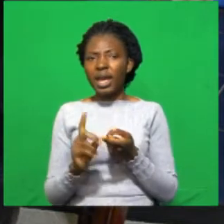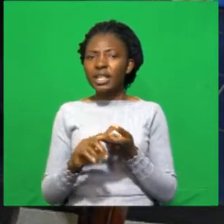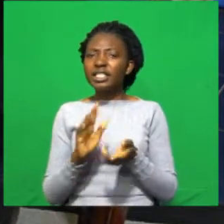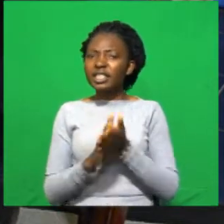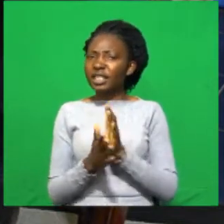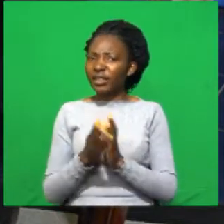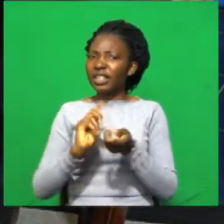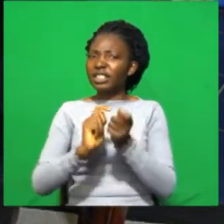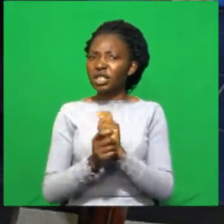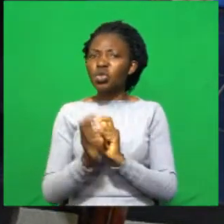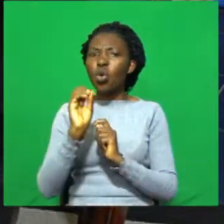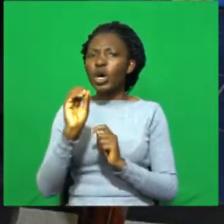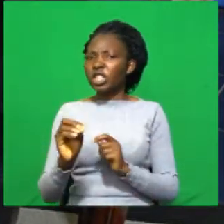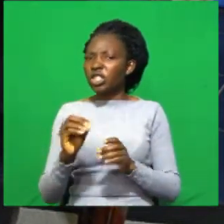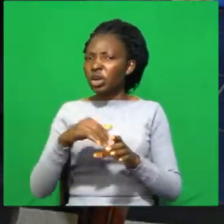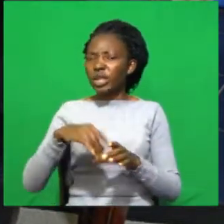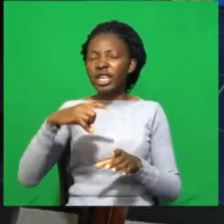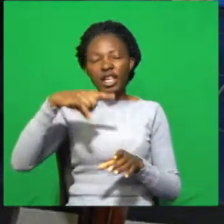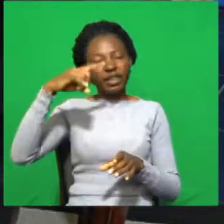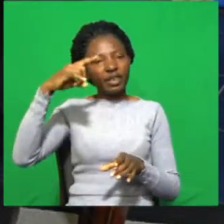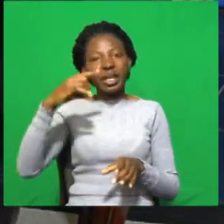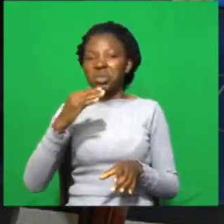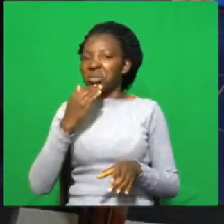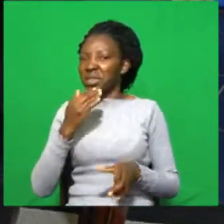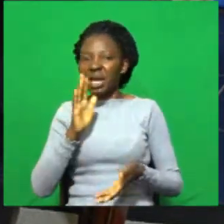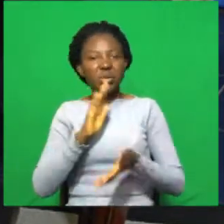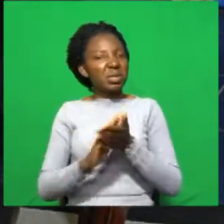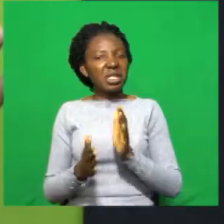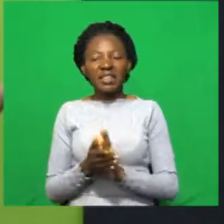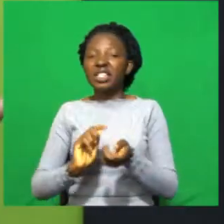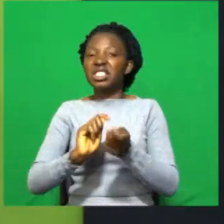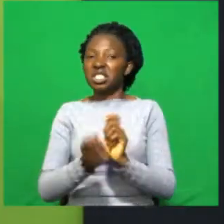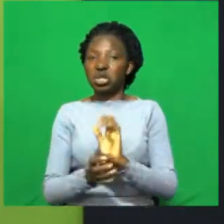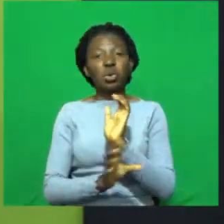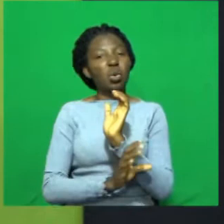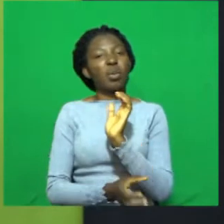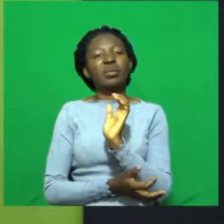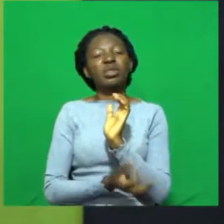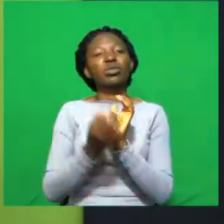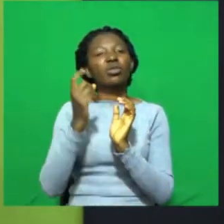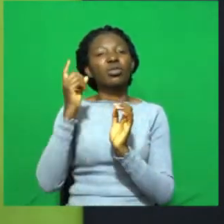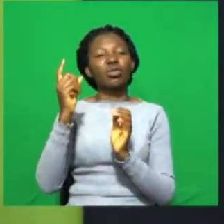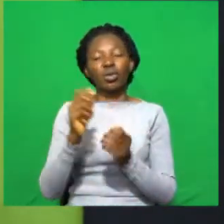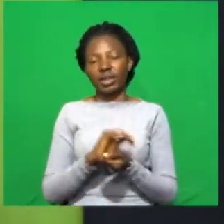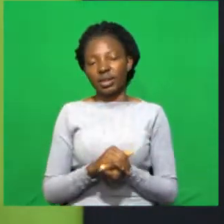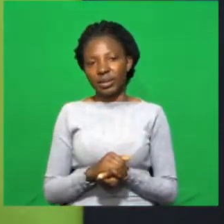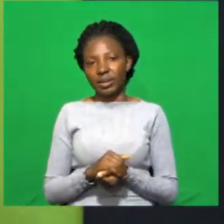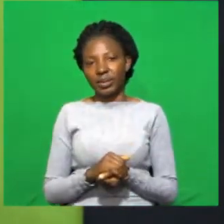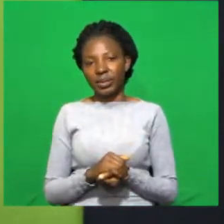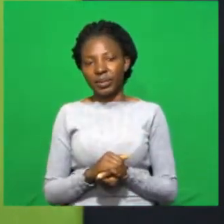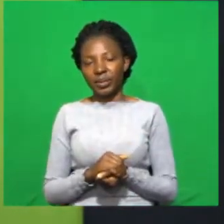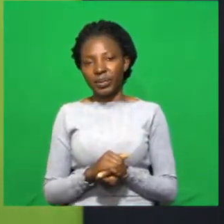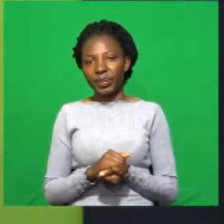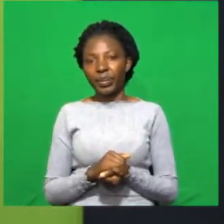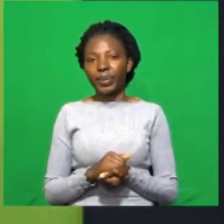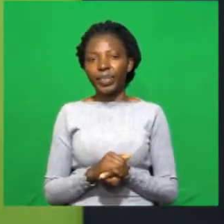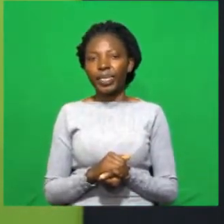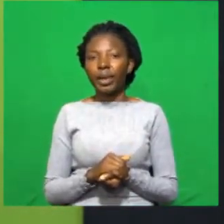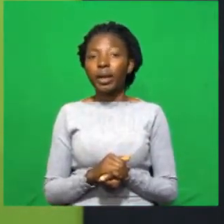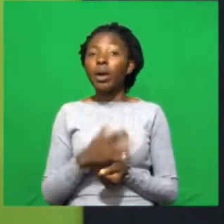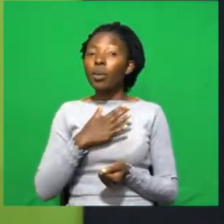kuchinja original iri kudenga. Hapajeka manje. Ini pandodaura manje famba napo bedzi